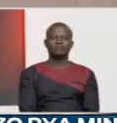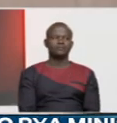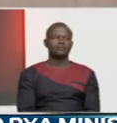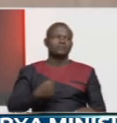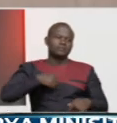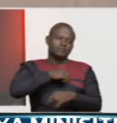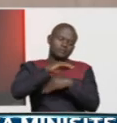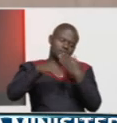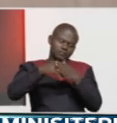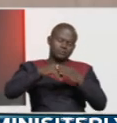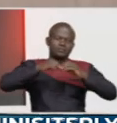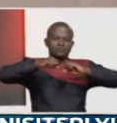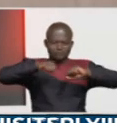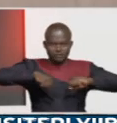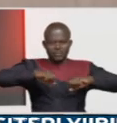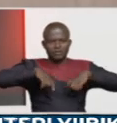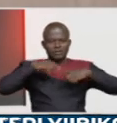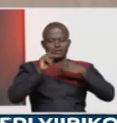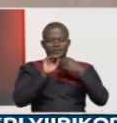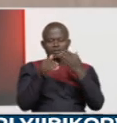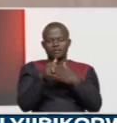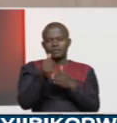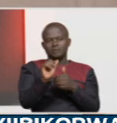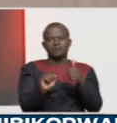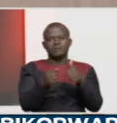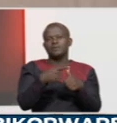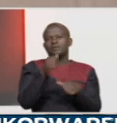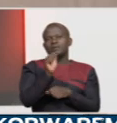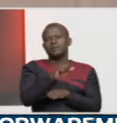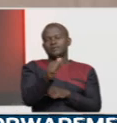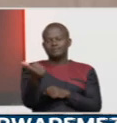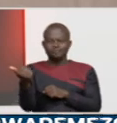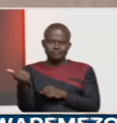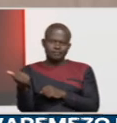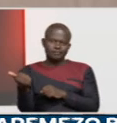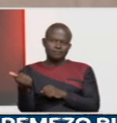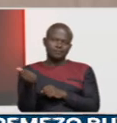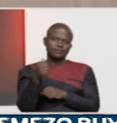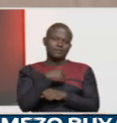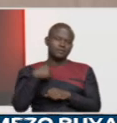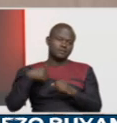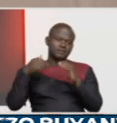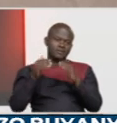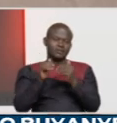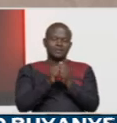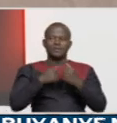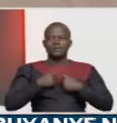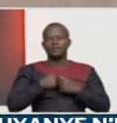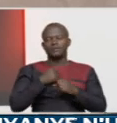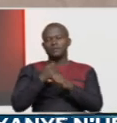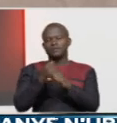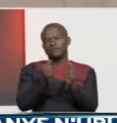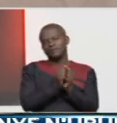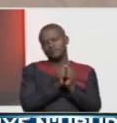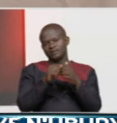Twese turemeranya ko ubuzima bw'abaturage aribwo buza mbere y'ibindi. Abashinwa n'abanyarwanda bashyize hamwe